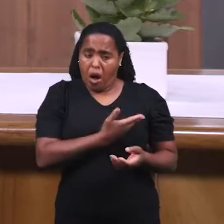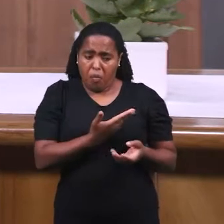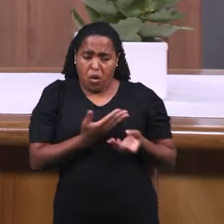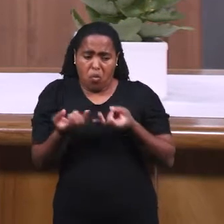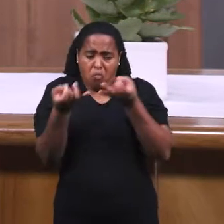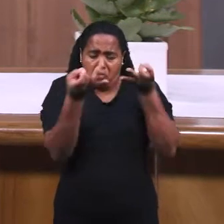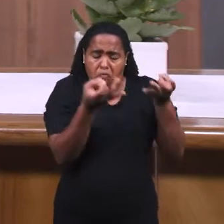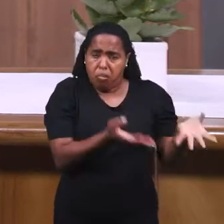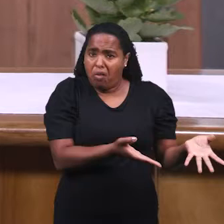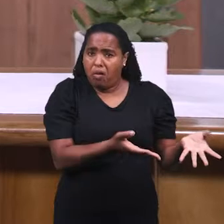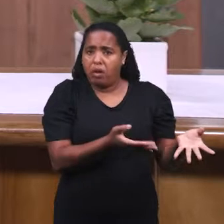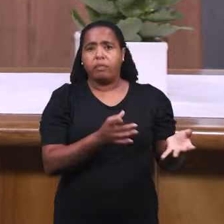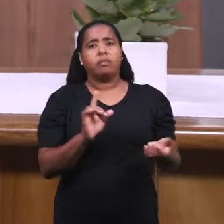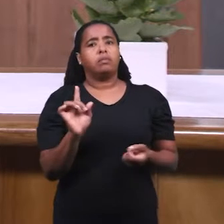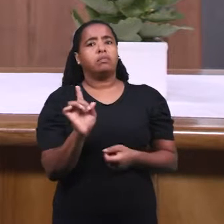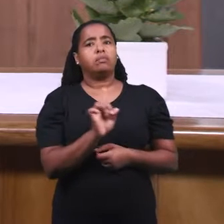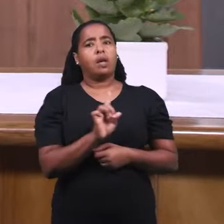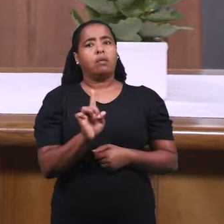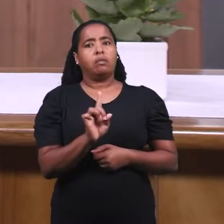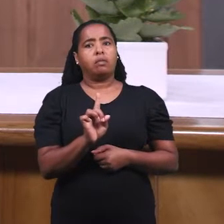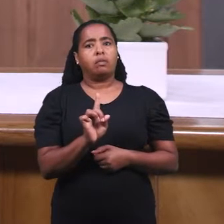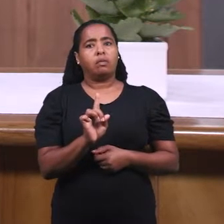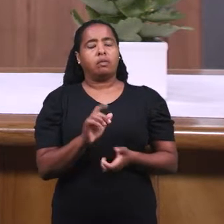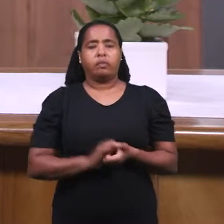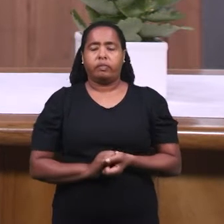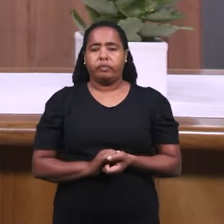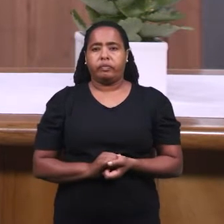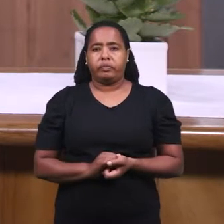Не покидай друга твоего.